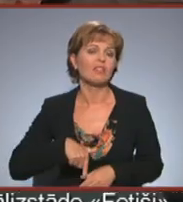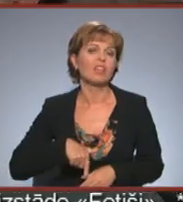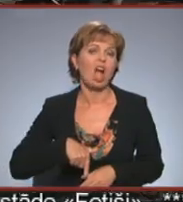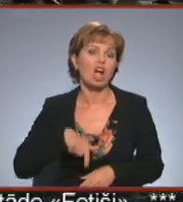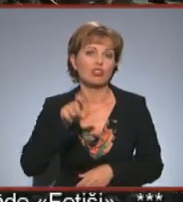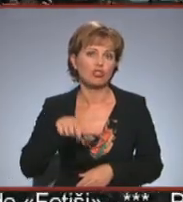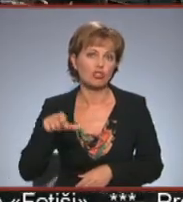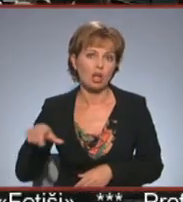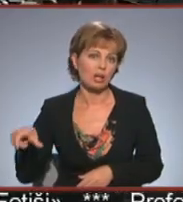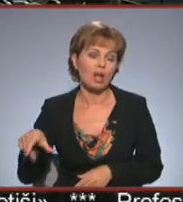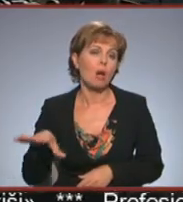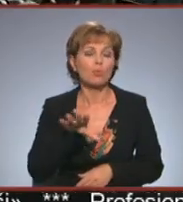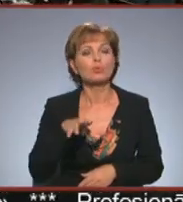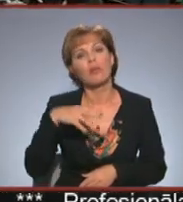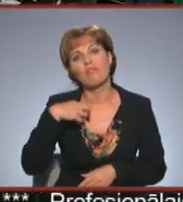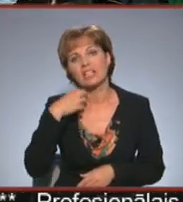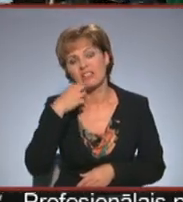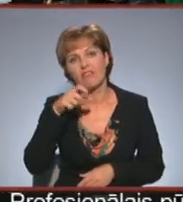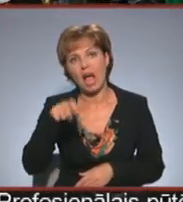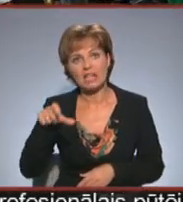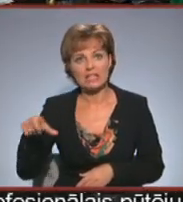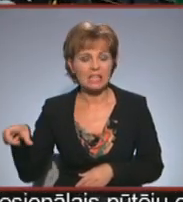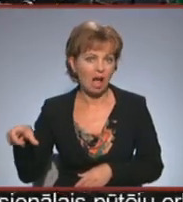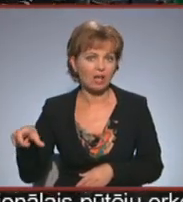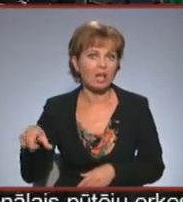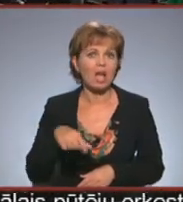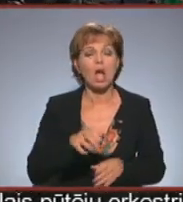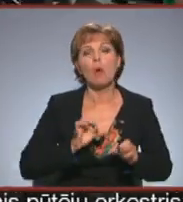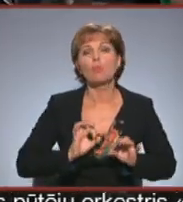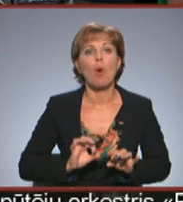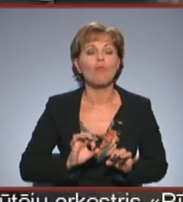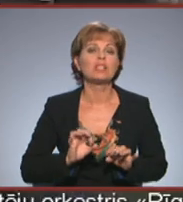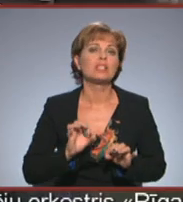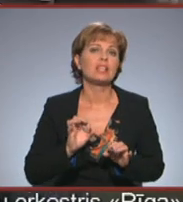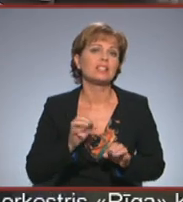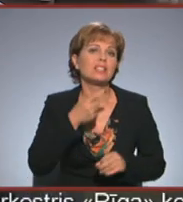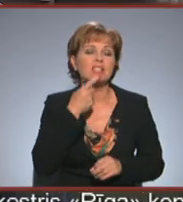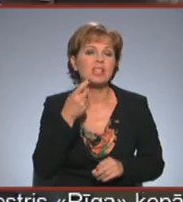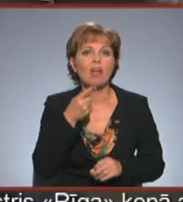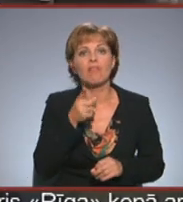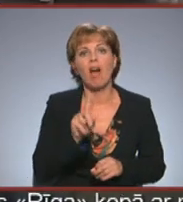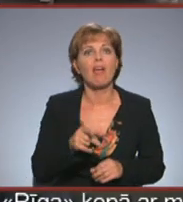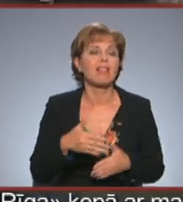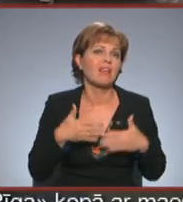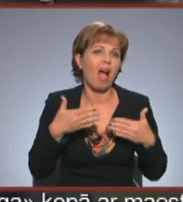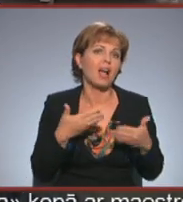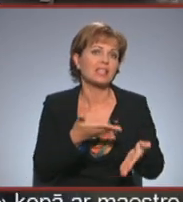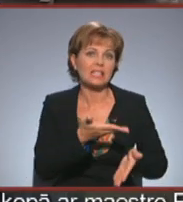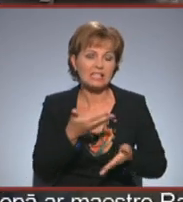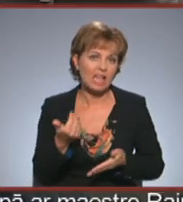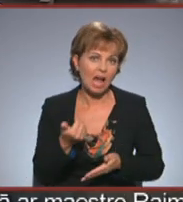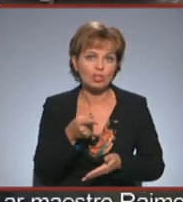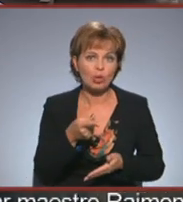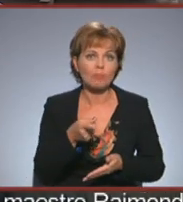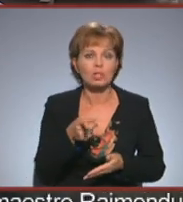latvieši un mūsu vecvecāki. Profesijas ziņā grūti jau teikt, vai tas kaut kāds savādāks, lielāks izaicinājums. Kaš prieks atkal